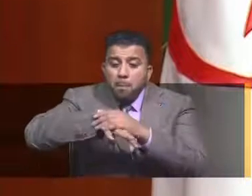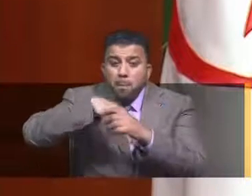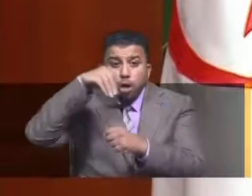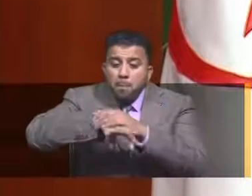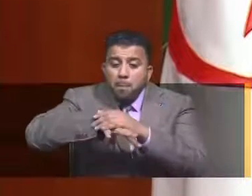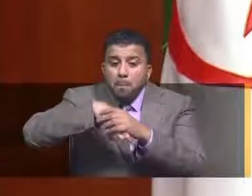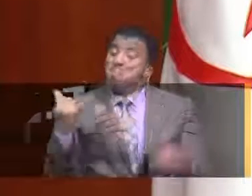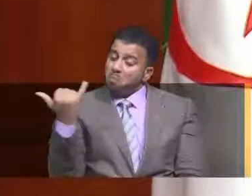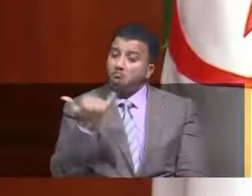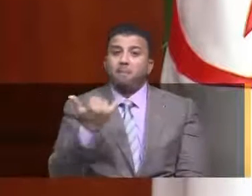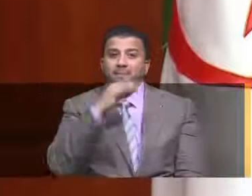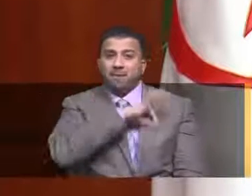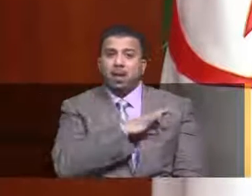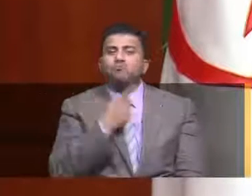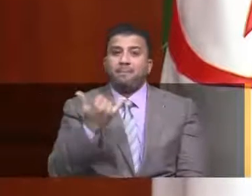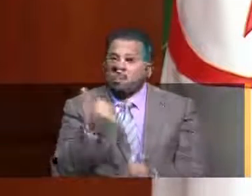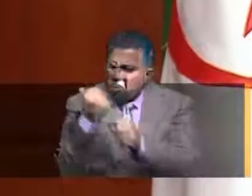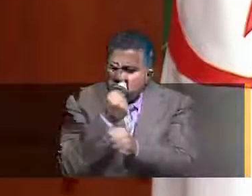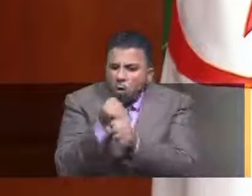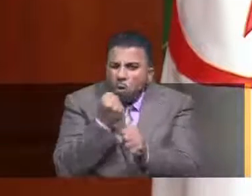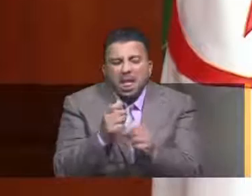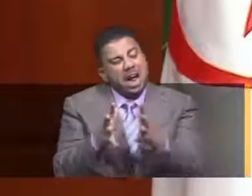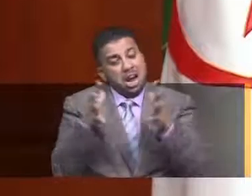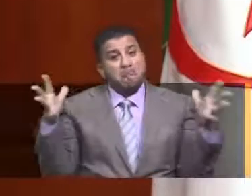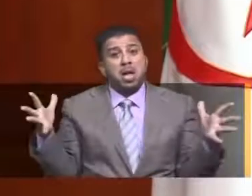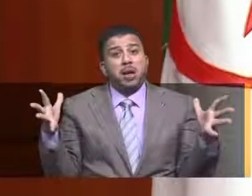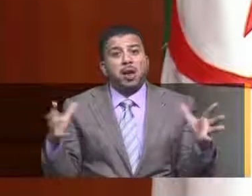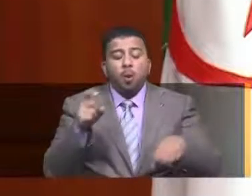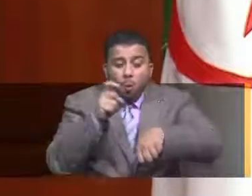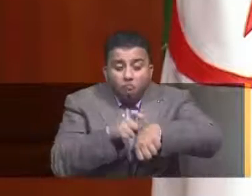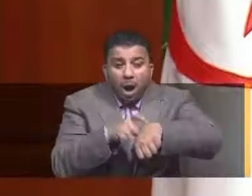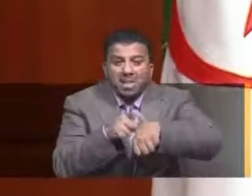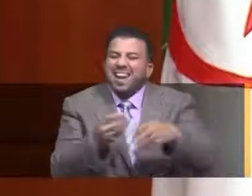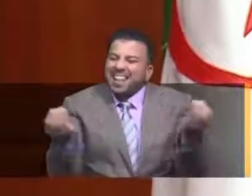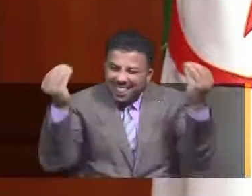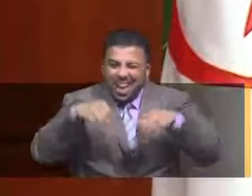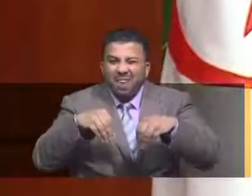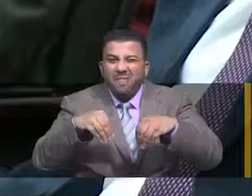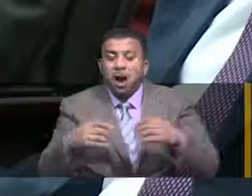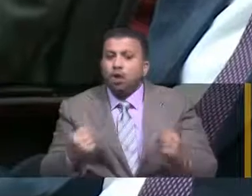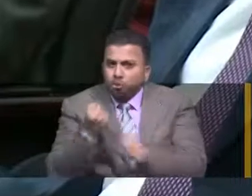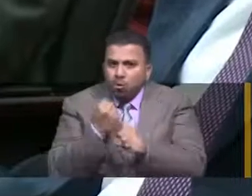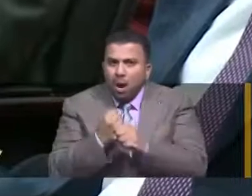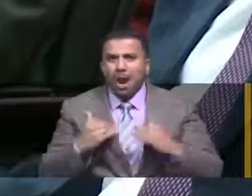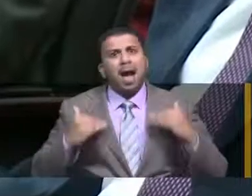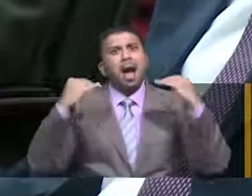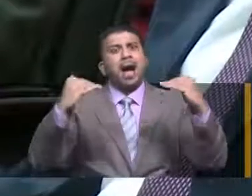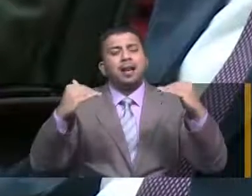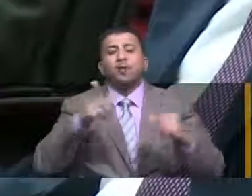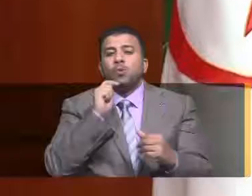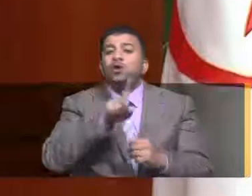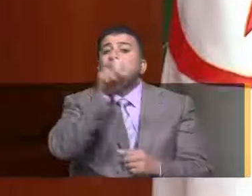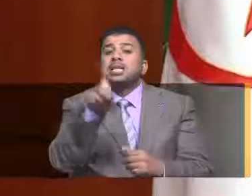عظيم يتطلب جهودا كبيرة ووقتا ضافيا وهمة عالية، ونسأل الله